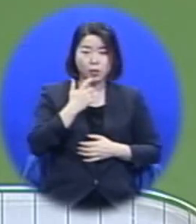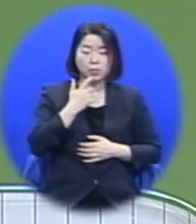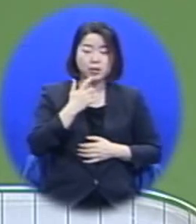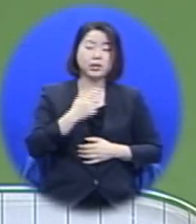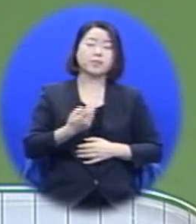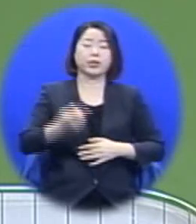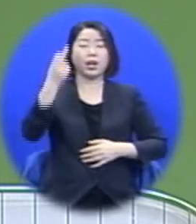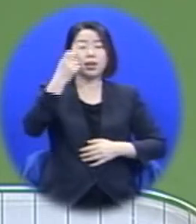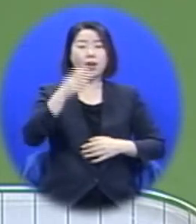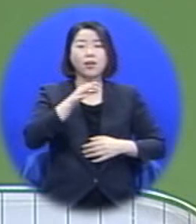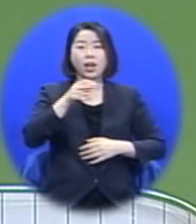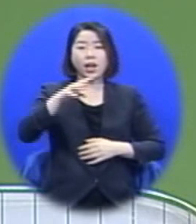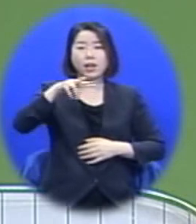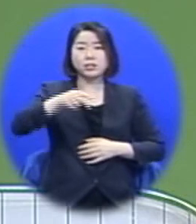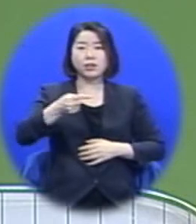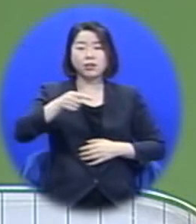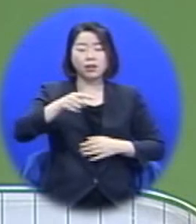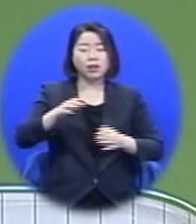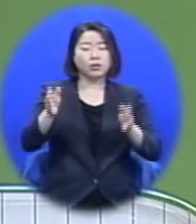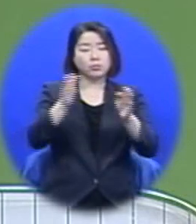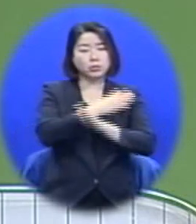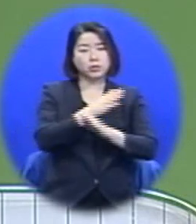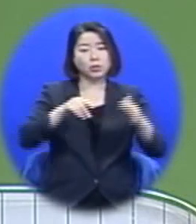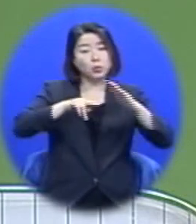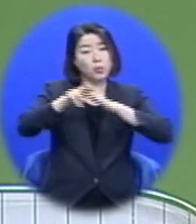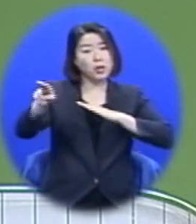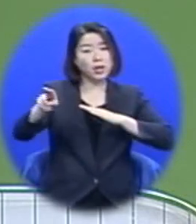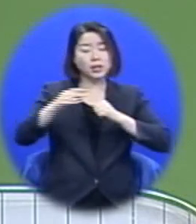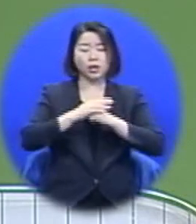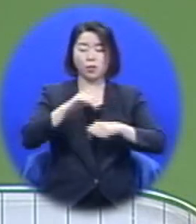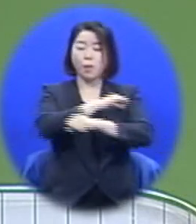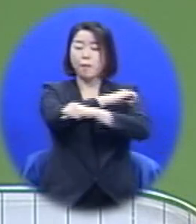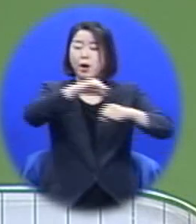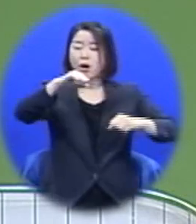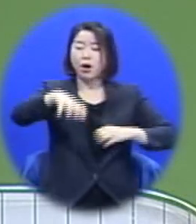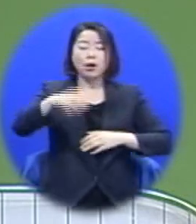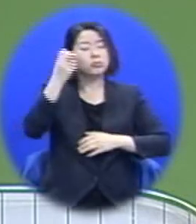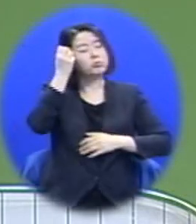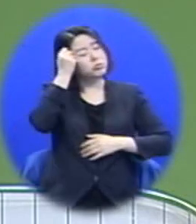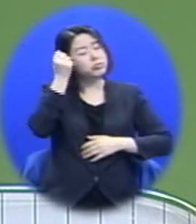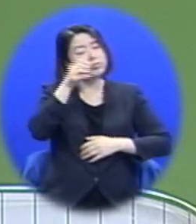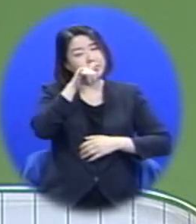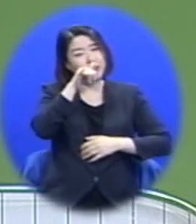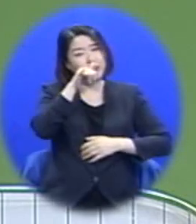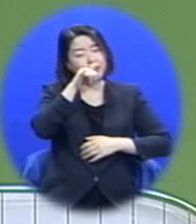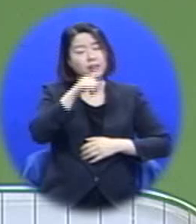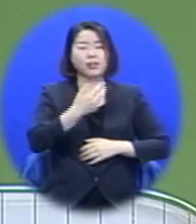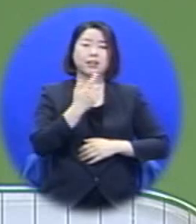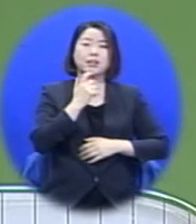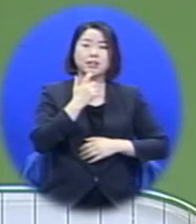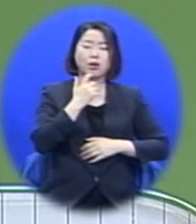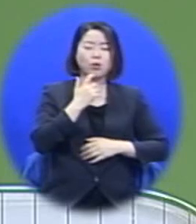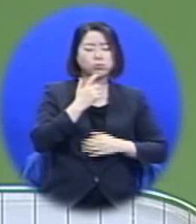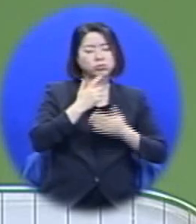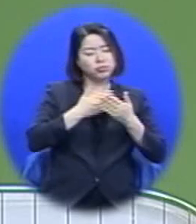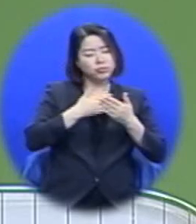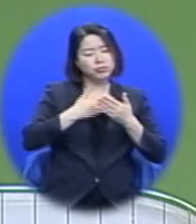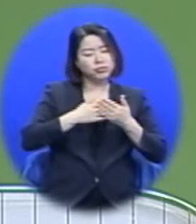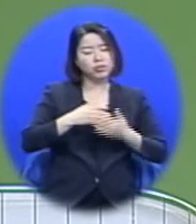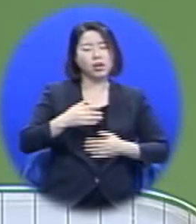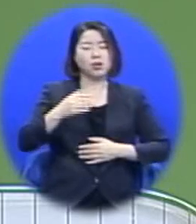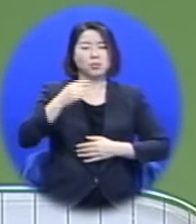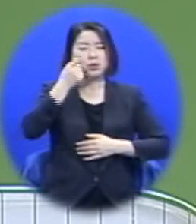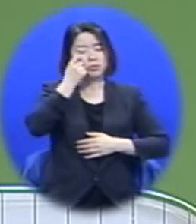도망을 치다가 들판에서 잠을 자야 되게 되었습니다 야곱은 참 서글프기도 하고 두렵기도 했을